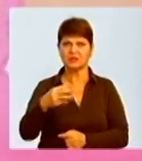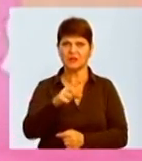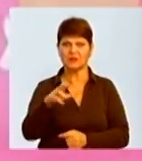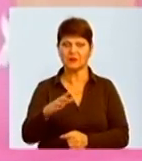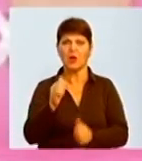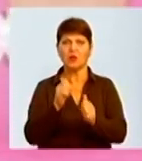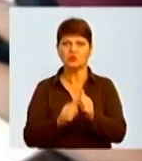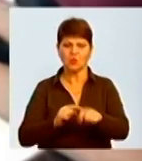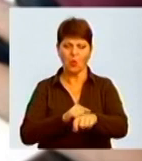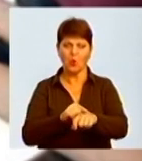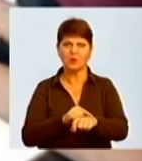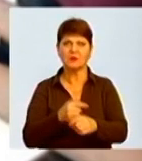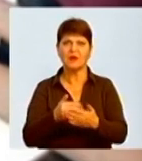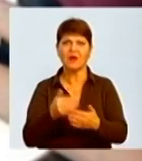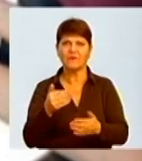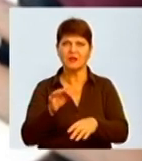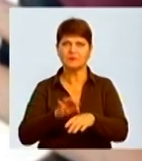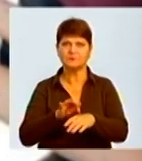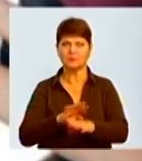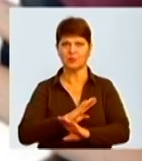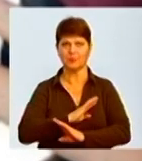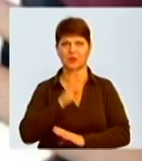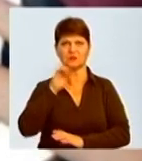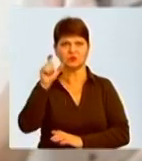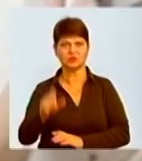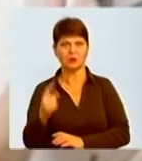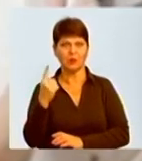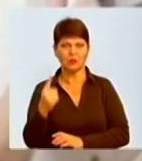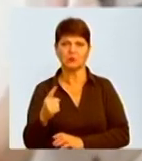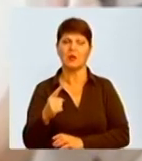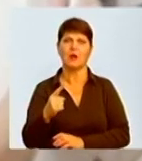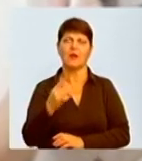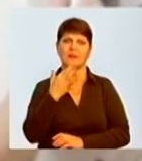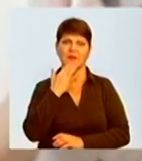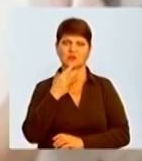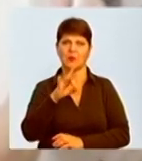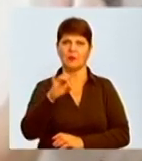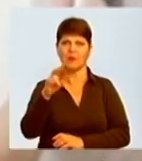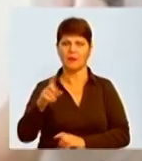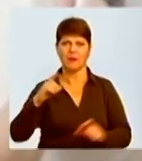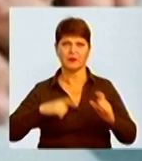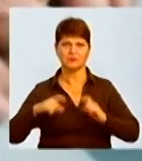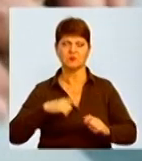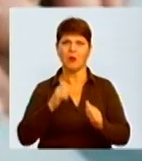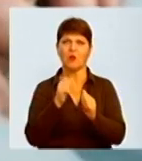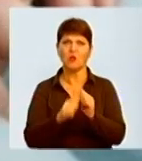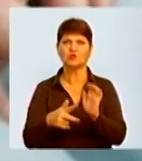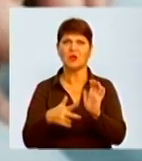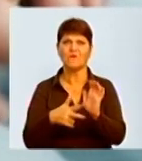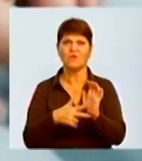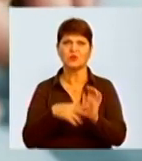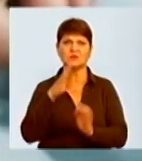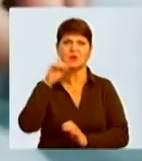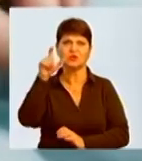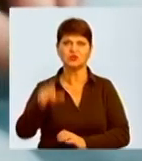цієї недуги помирає одна жінка. За даними Національного інституту раку, кожна 7-8 жінка має проблеми з грудними залозами, але до